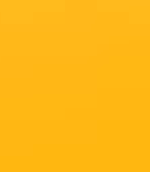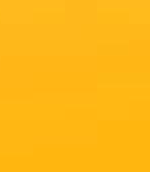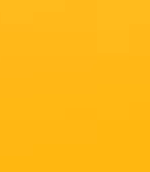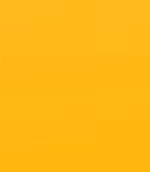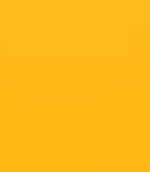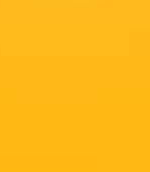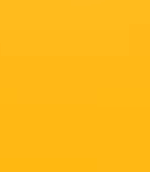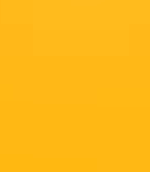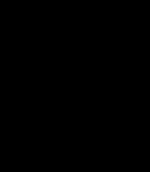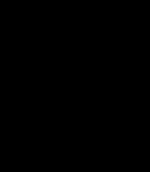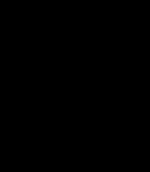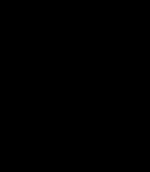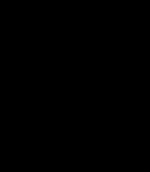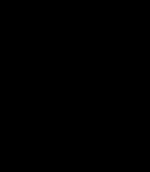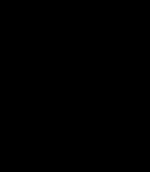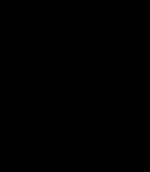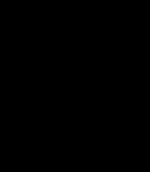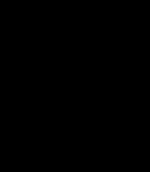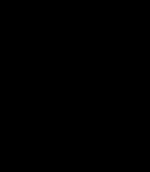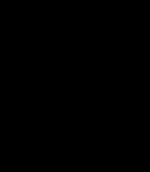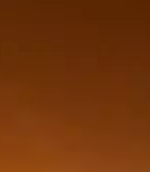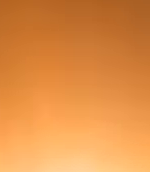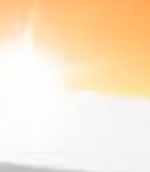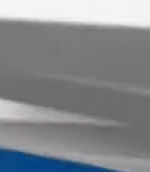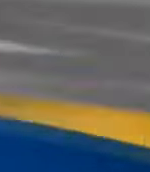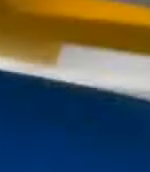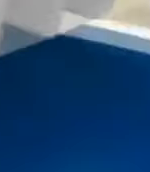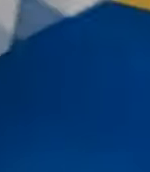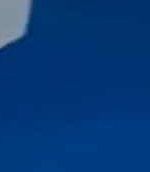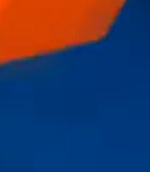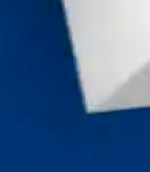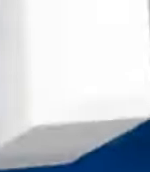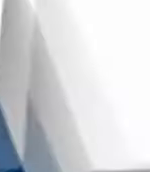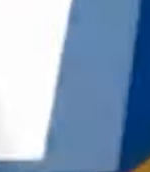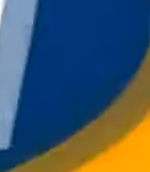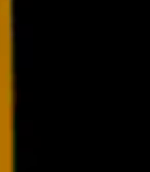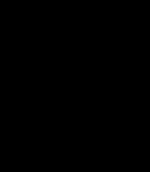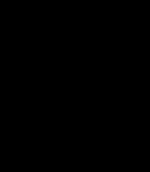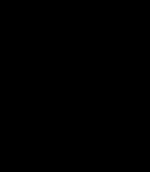ibhizinisi yakho. Everywhere you go, MTN.